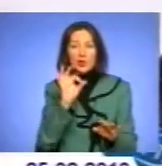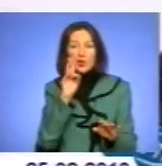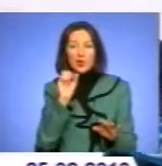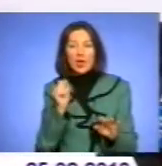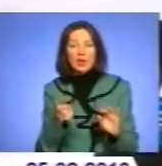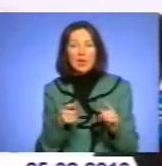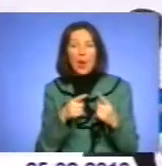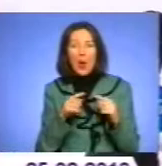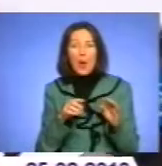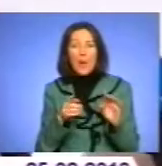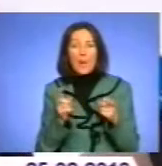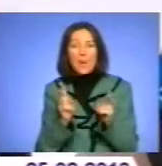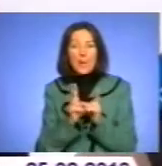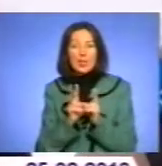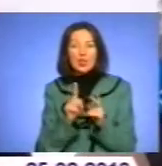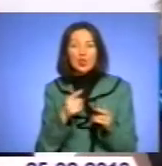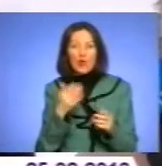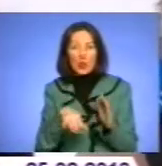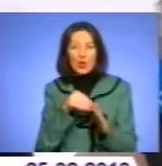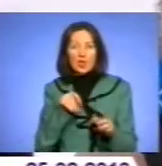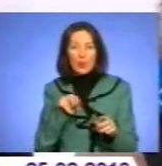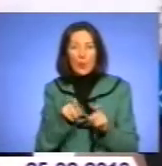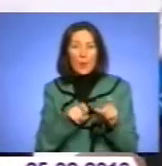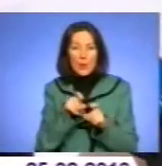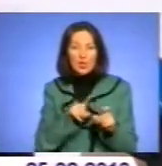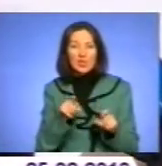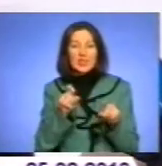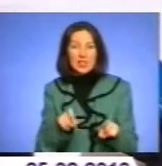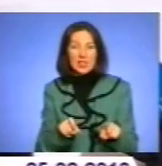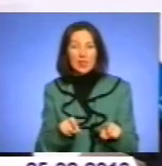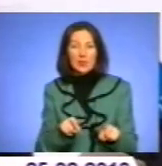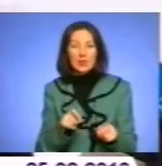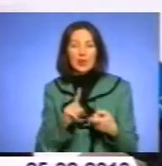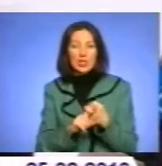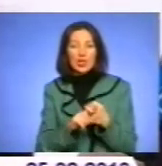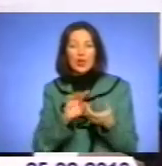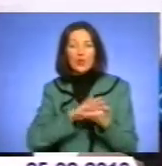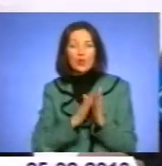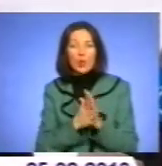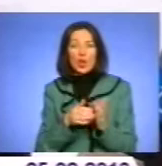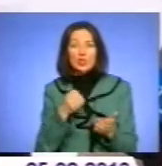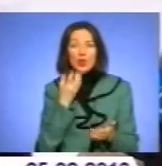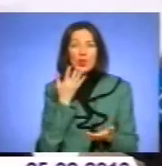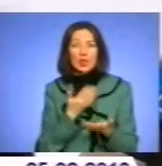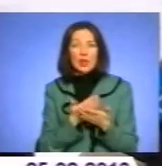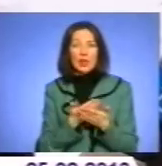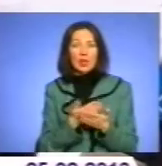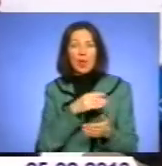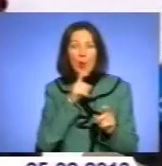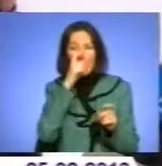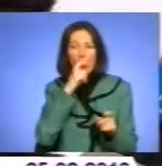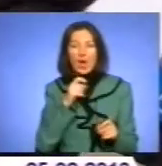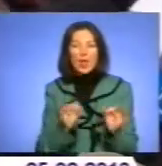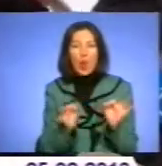на пробіжку чи таки досиджуєте? Звичайно, залежно від ситуації, коли, наприклад, погана